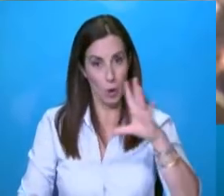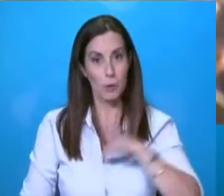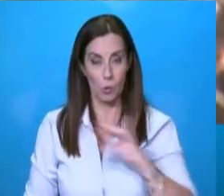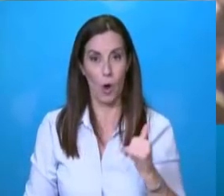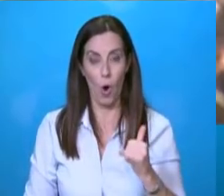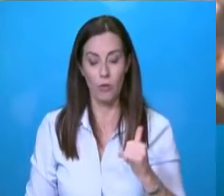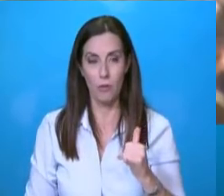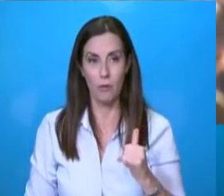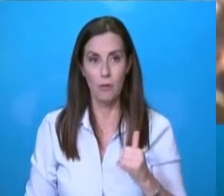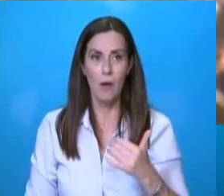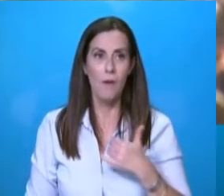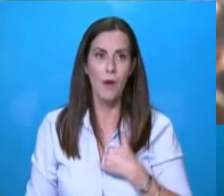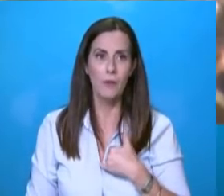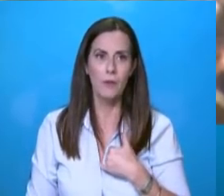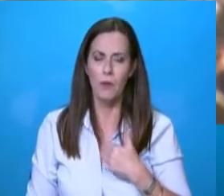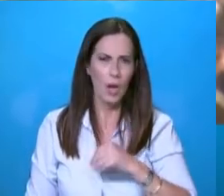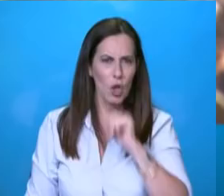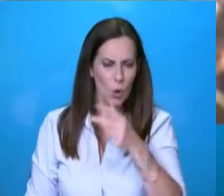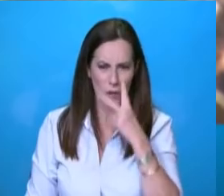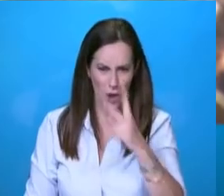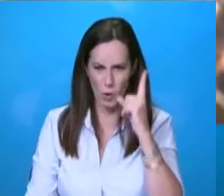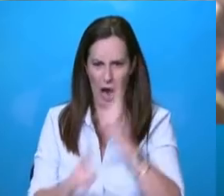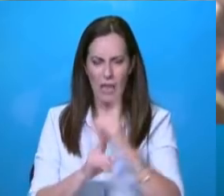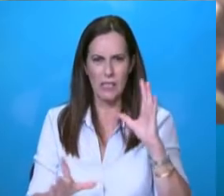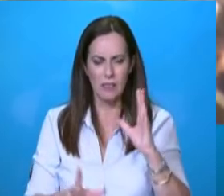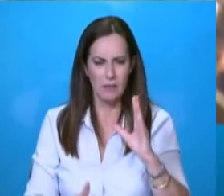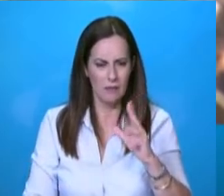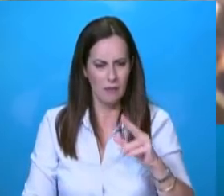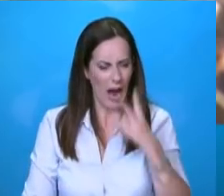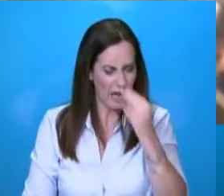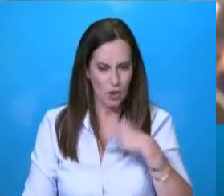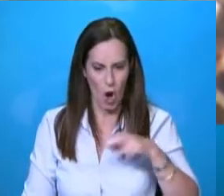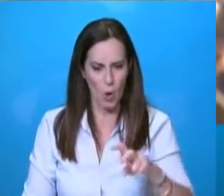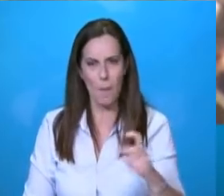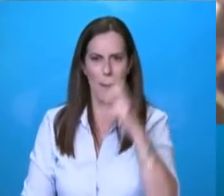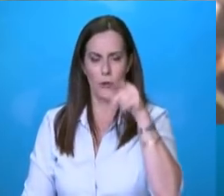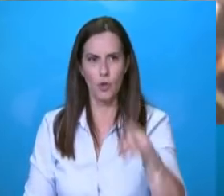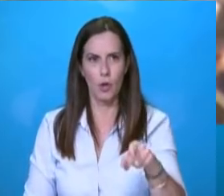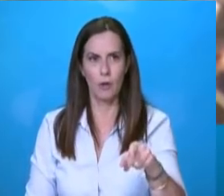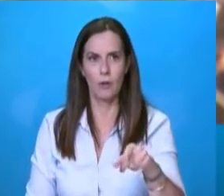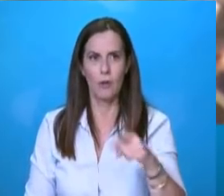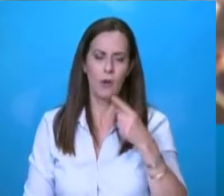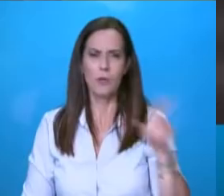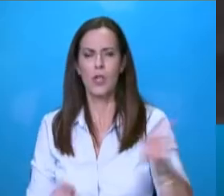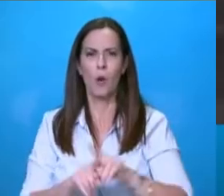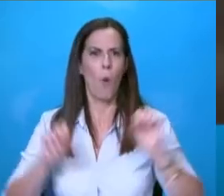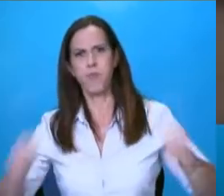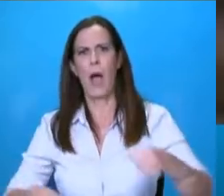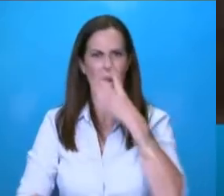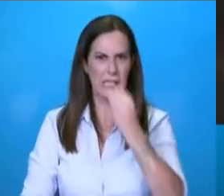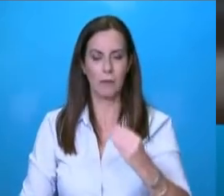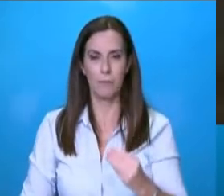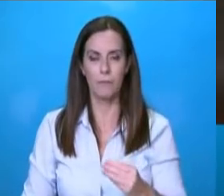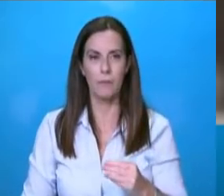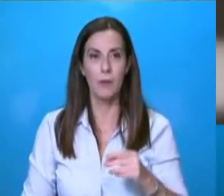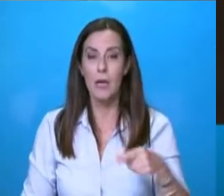מסוכנות, ואני, כן, לא הייתי רוצה להתקל בחזיר בחדר מדרגות, שהוא אומר, תשמע, זה השטח שלי, אל תיכנס. למען